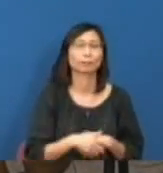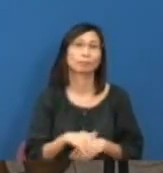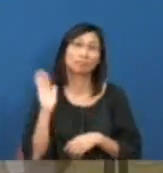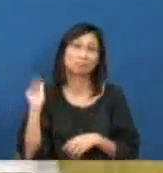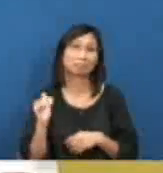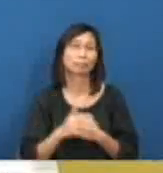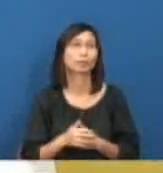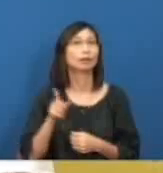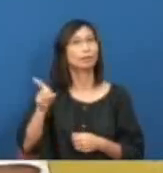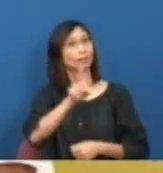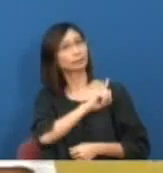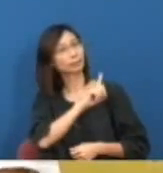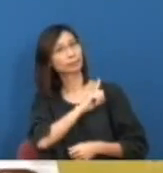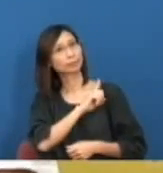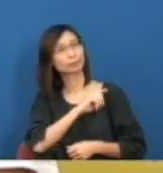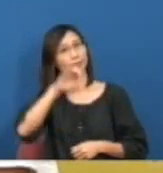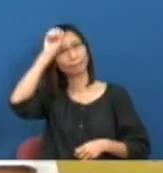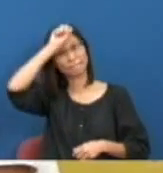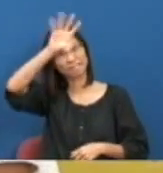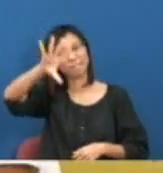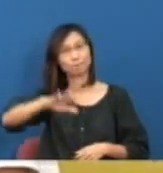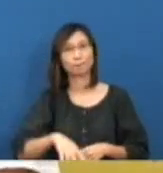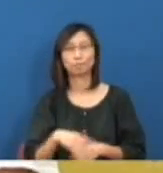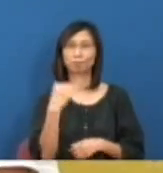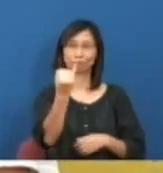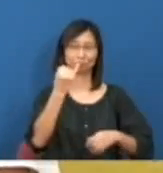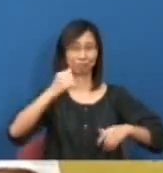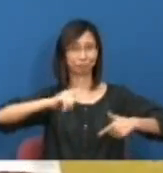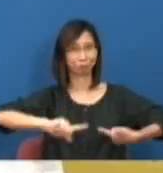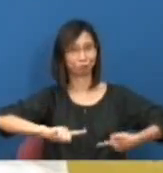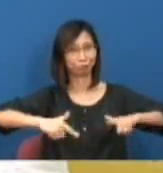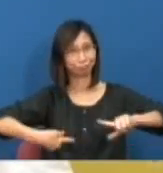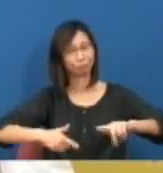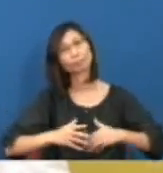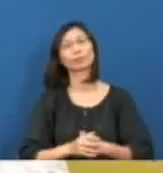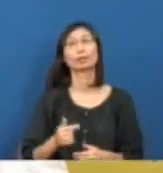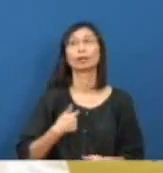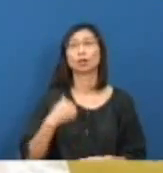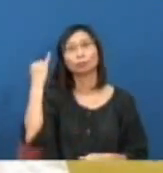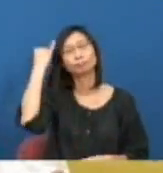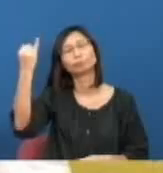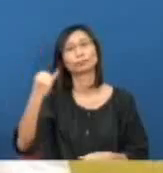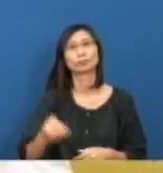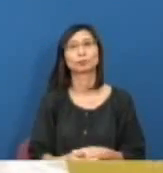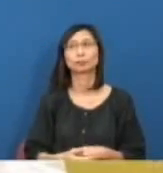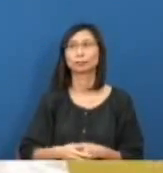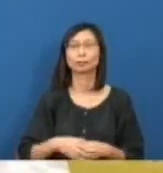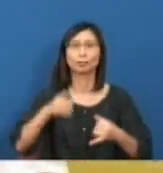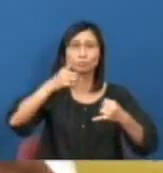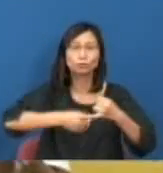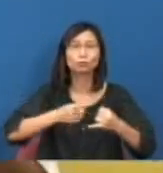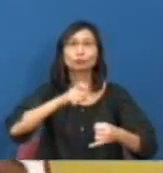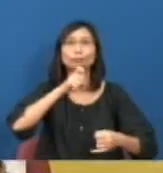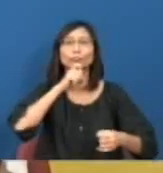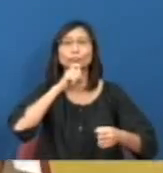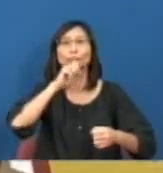自己發明嗰個爛方案，即係根本就係、是、我又唔知道，即係到底嗰啲人會唔會出嚟講啊？即係所